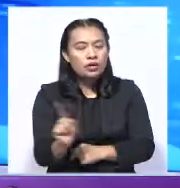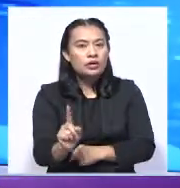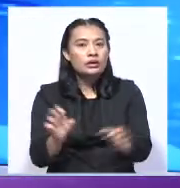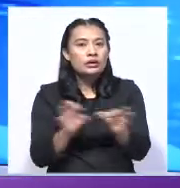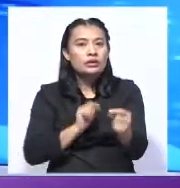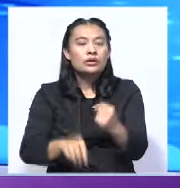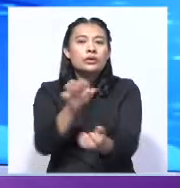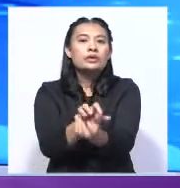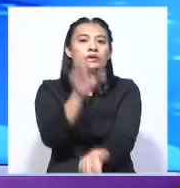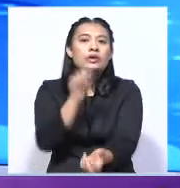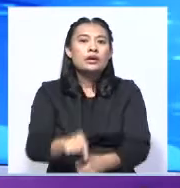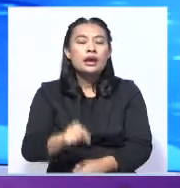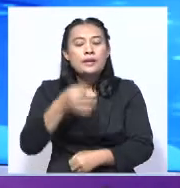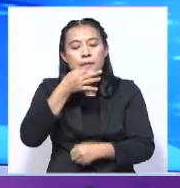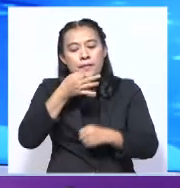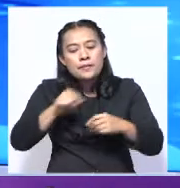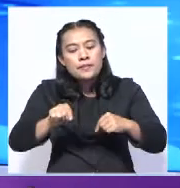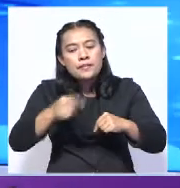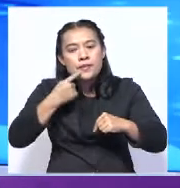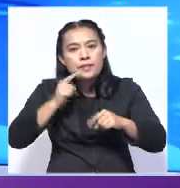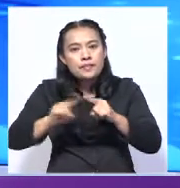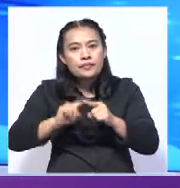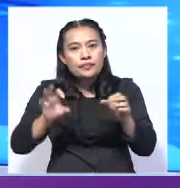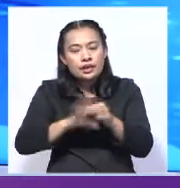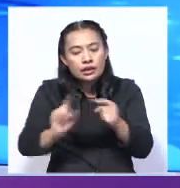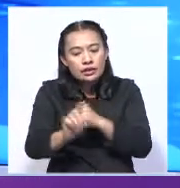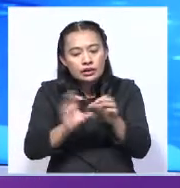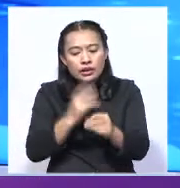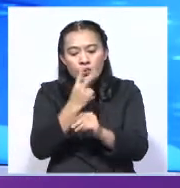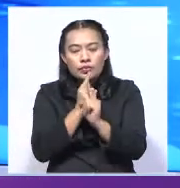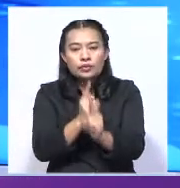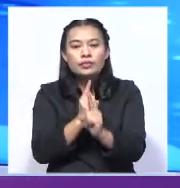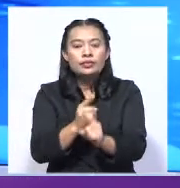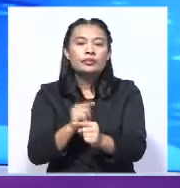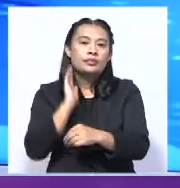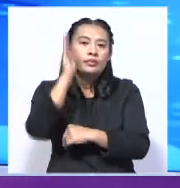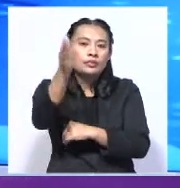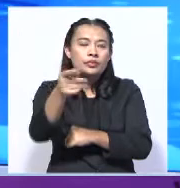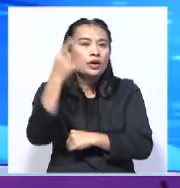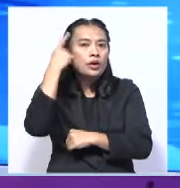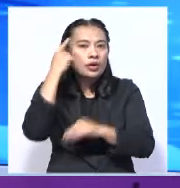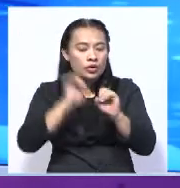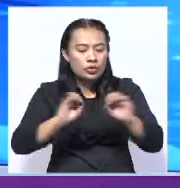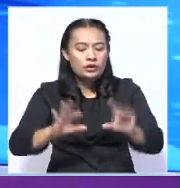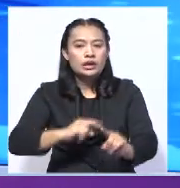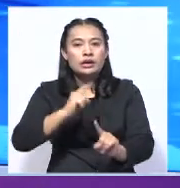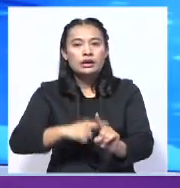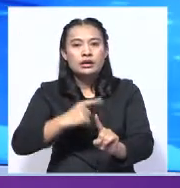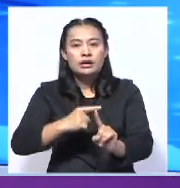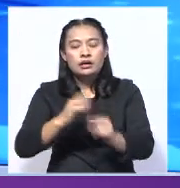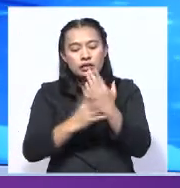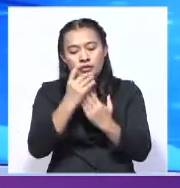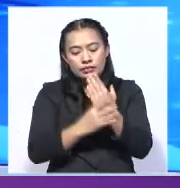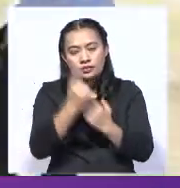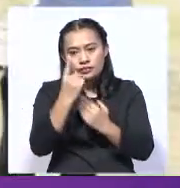จระเข้น้ำเค็มหรือว่าพันธุ์ผสมเพื่อดำเนินการที่เหมาะสมต่อไปคาดว่าจะรู้ผลใน 1-2 สัปดาห์นี้ค่ะ